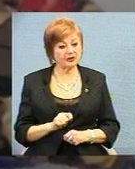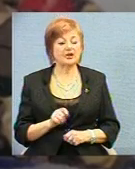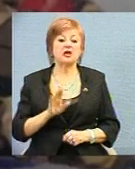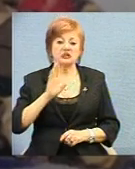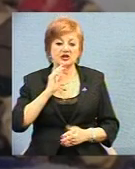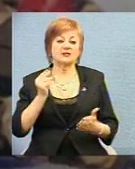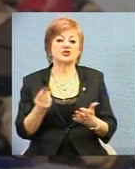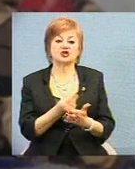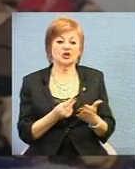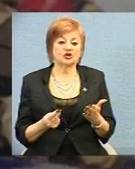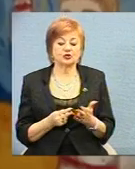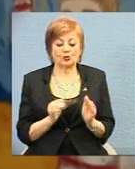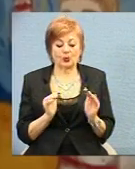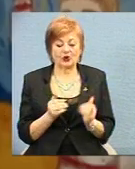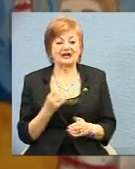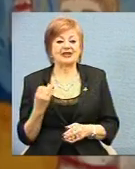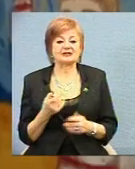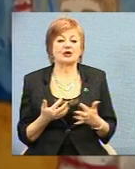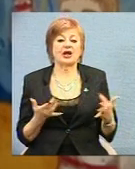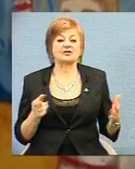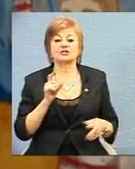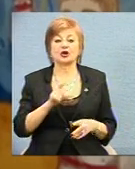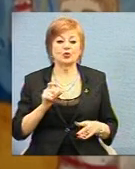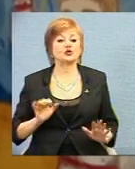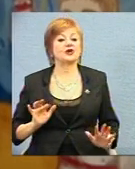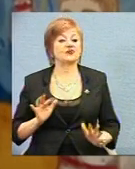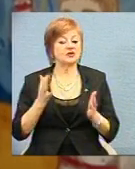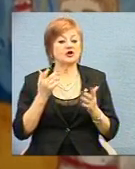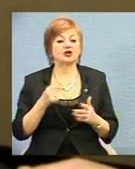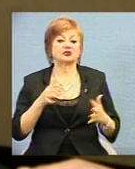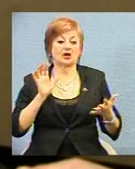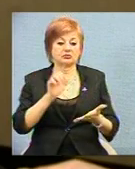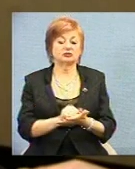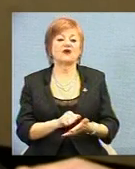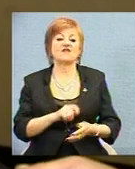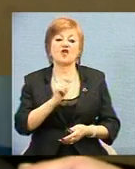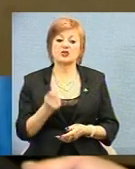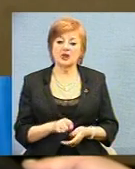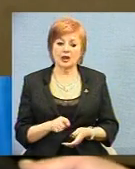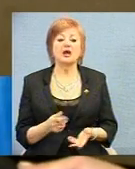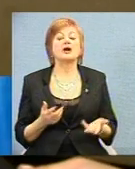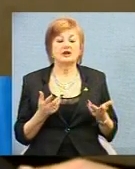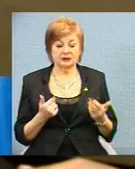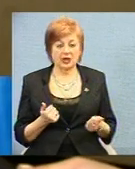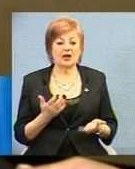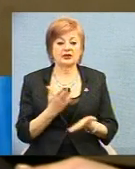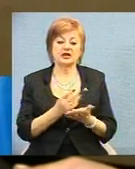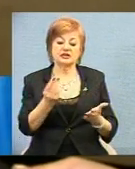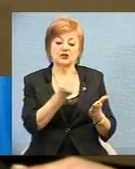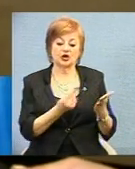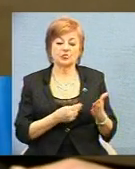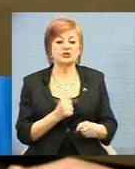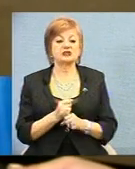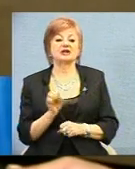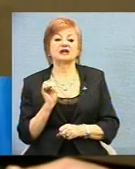манго зобразила коротенькі історії різних людей в мирний час і момент, коли їх застала війна. Есть работы, которые были сделаны еще в